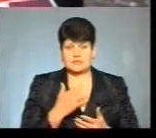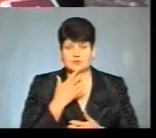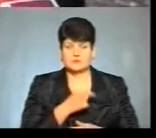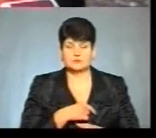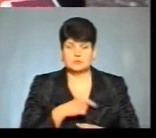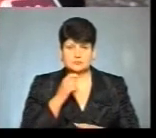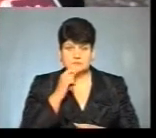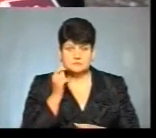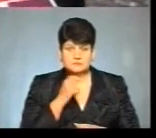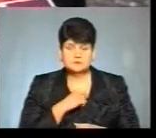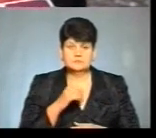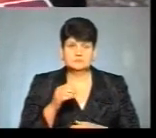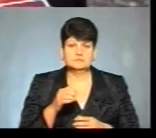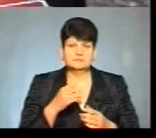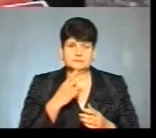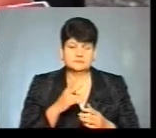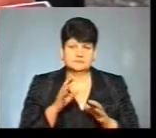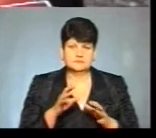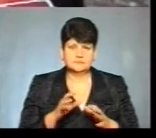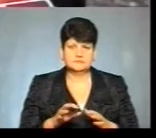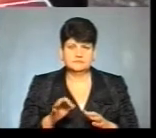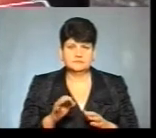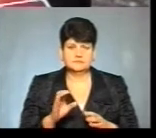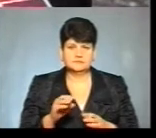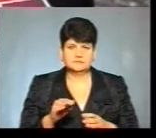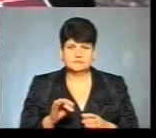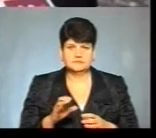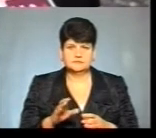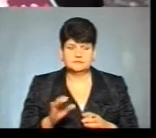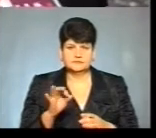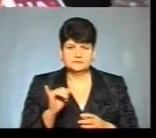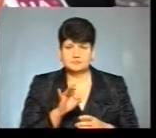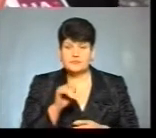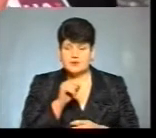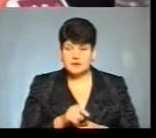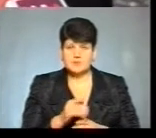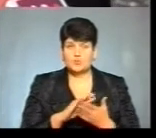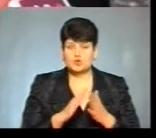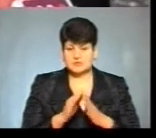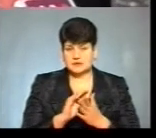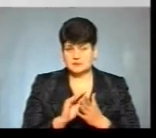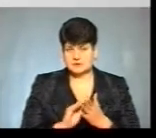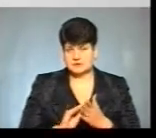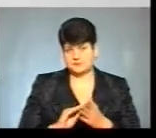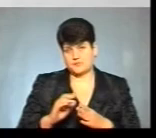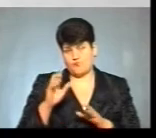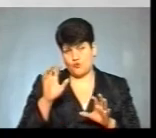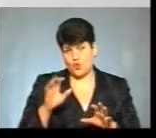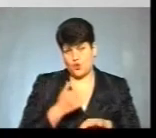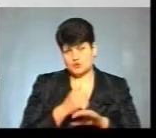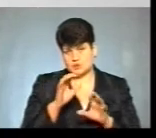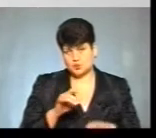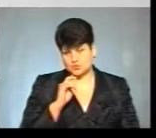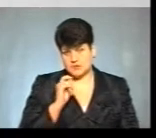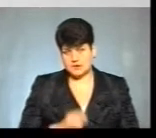зокрема, закону про регламент Верховної Ради, про статус народного депутата і про ті положення, які прописані в Конституції України?